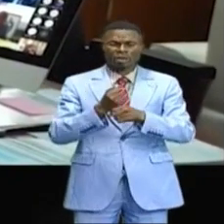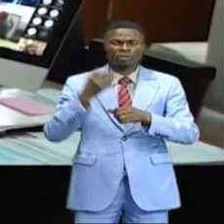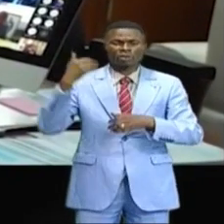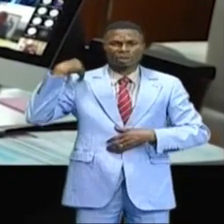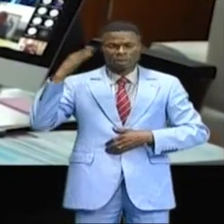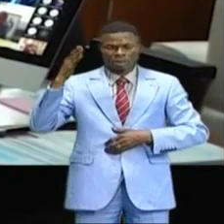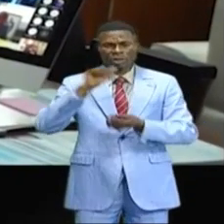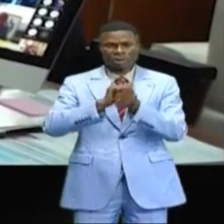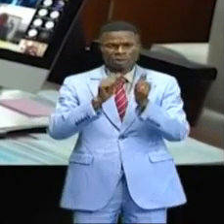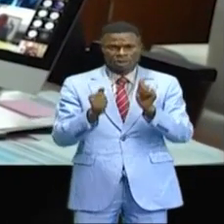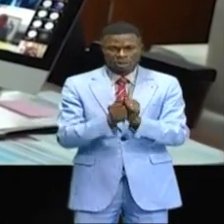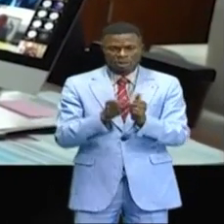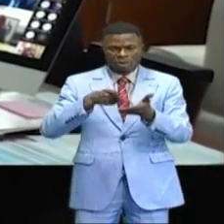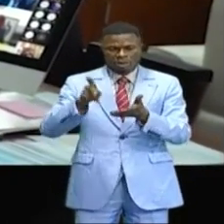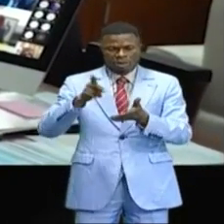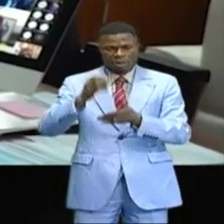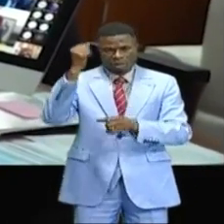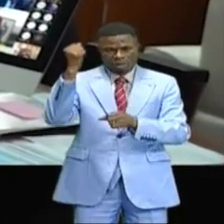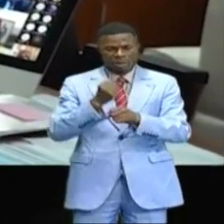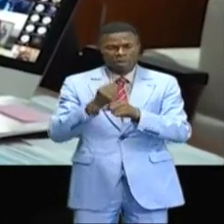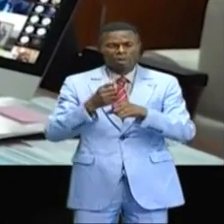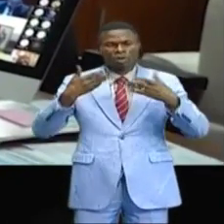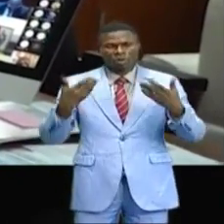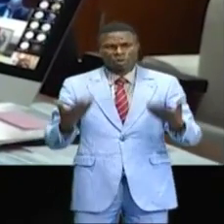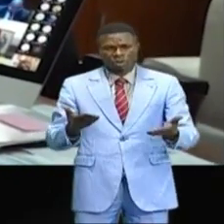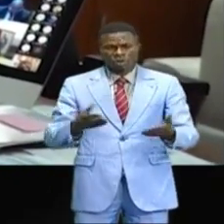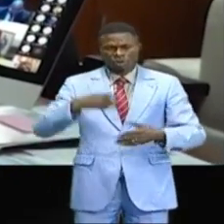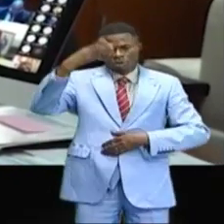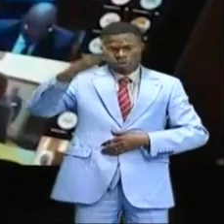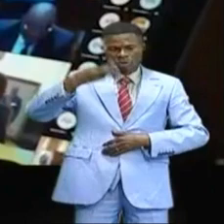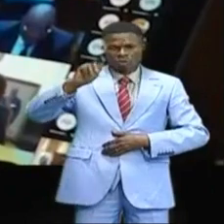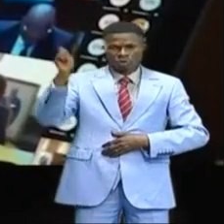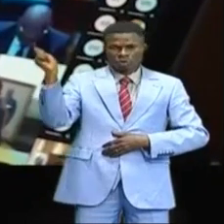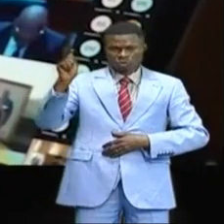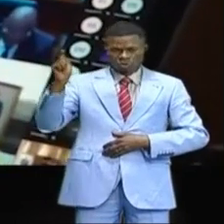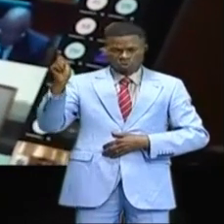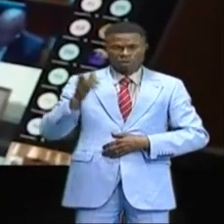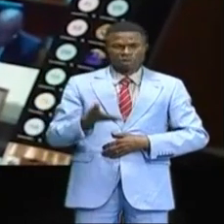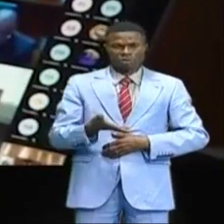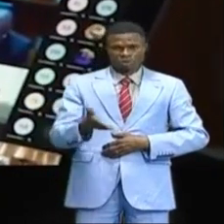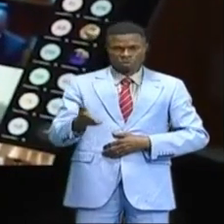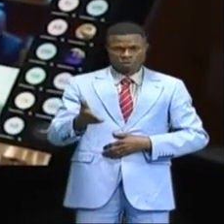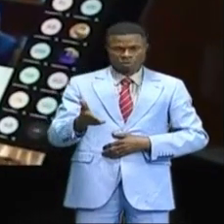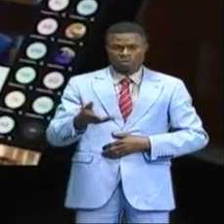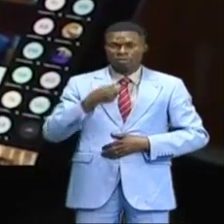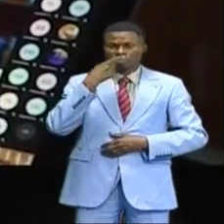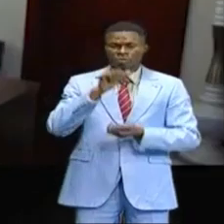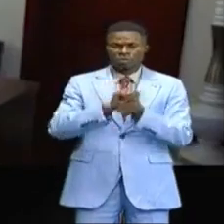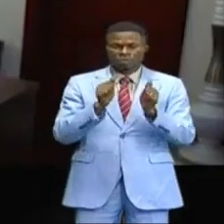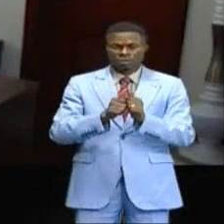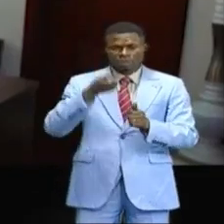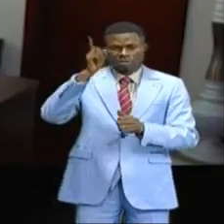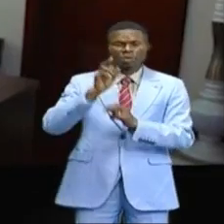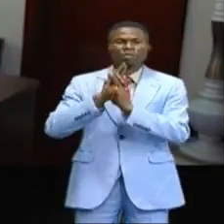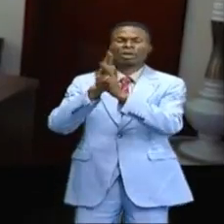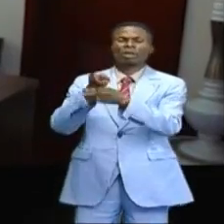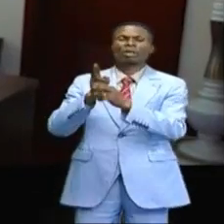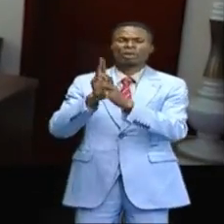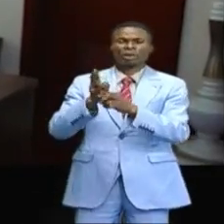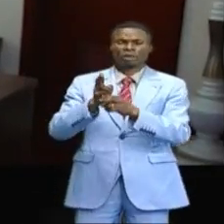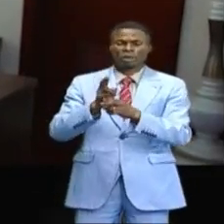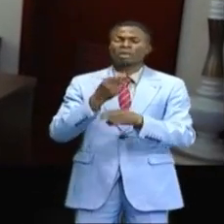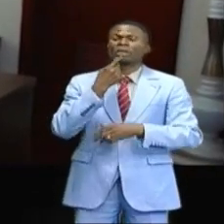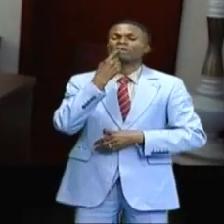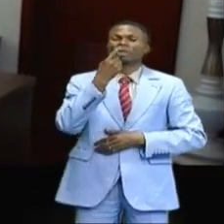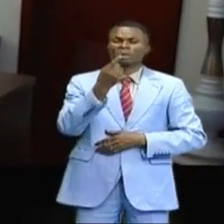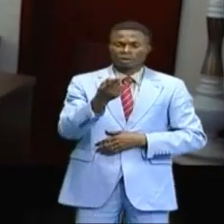à la situation de la paie du personnel de l'État au troisième trimestre courant. S'agissant du premier rapport, il a